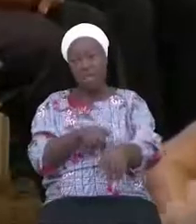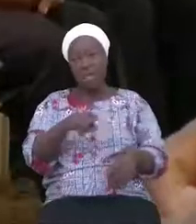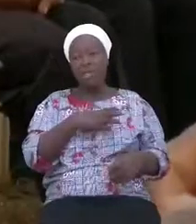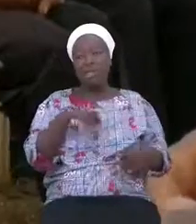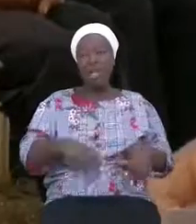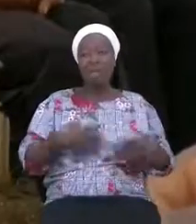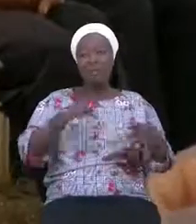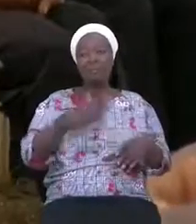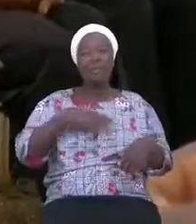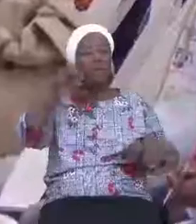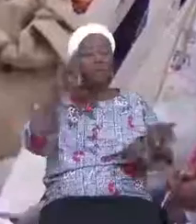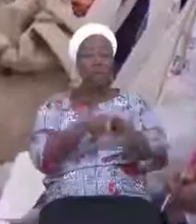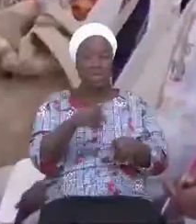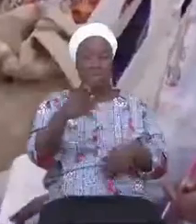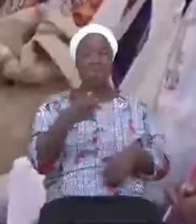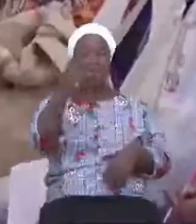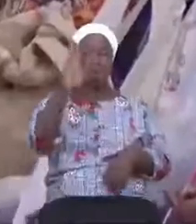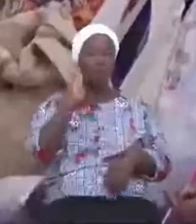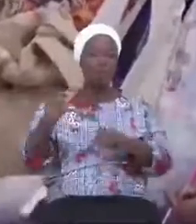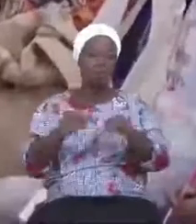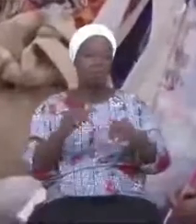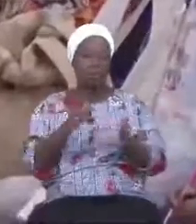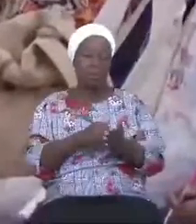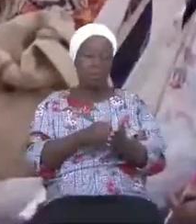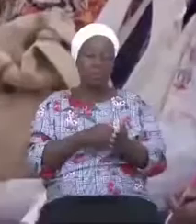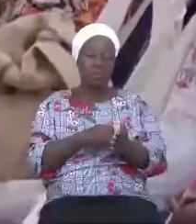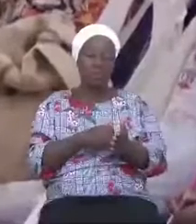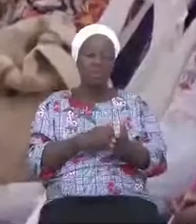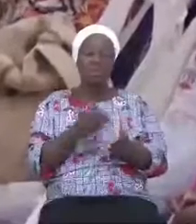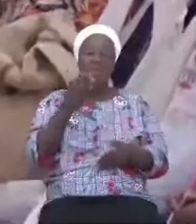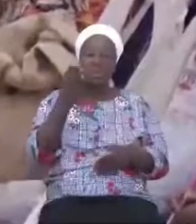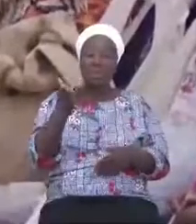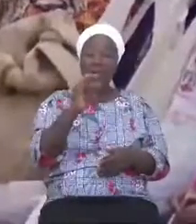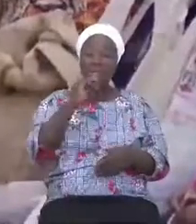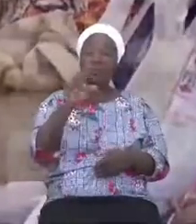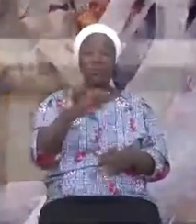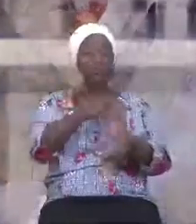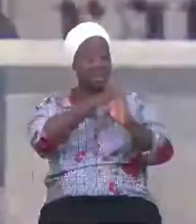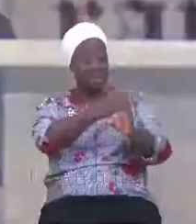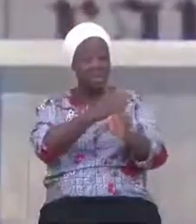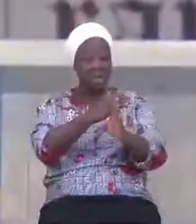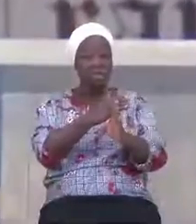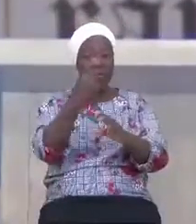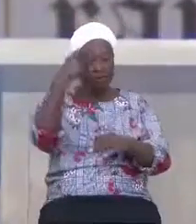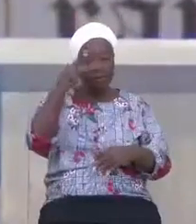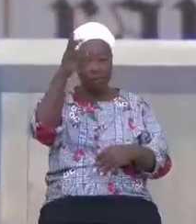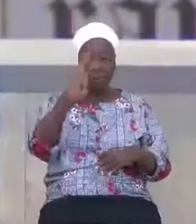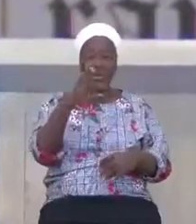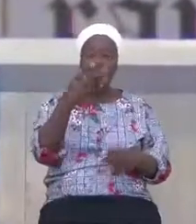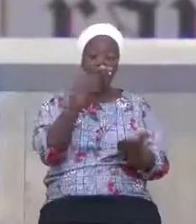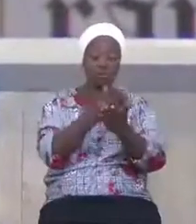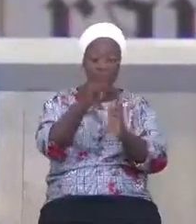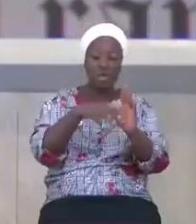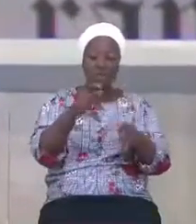soeur là-bas, Dieu le fera. Il n'y a aucun obstacle pour Dieu, la bonté de